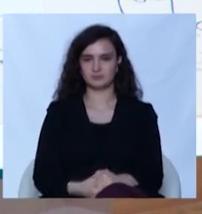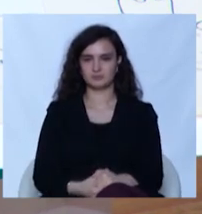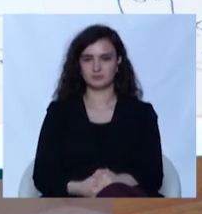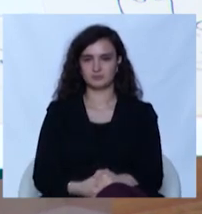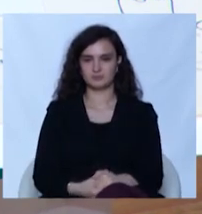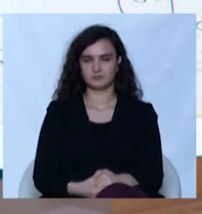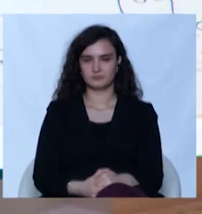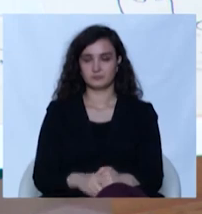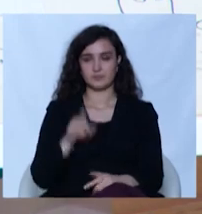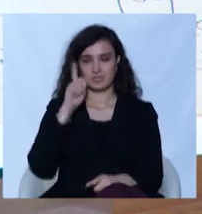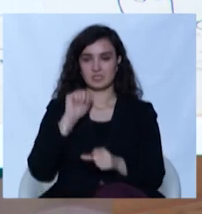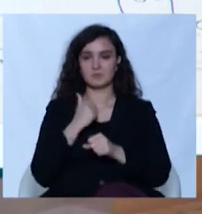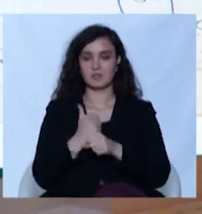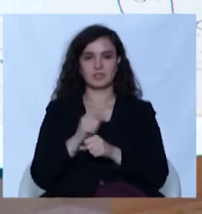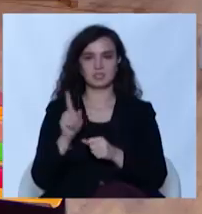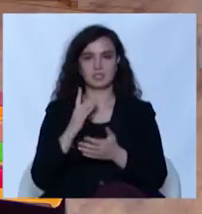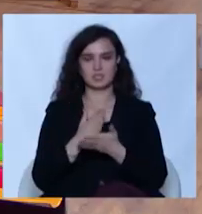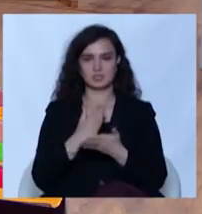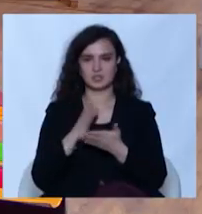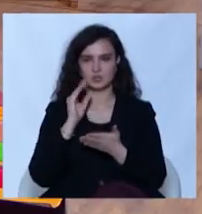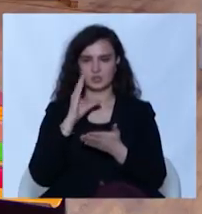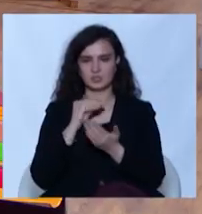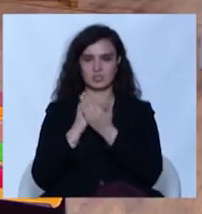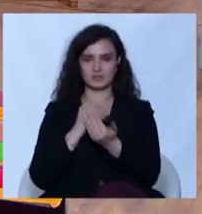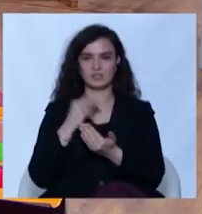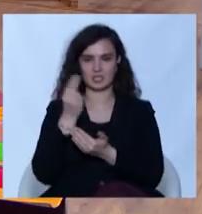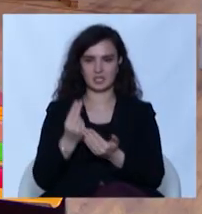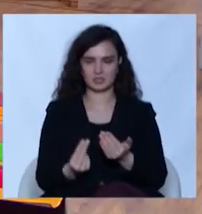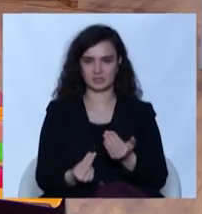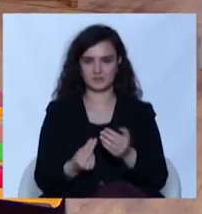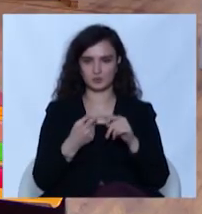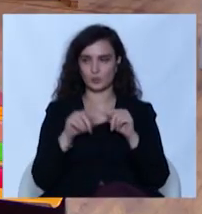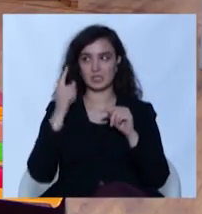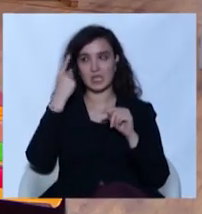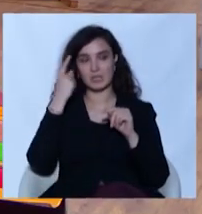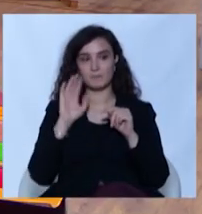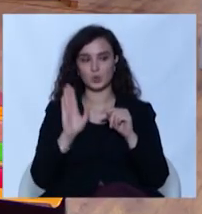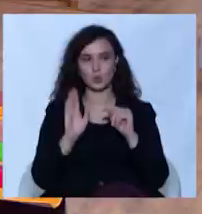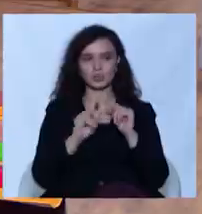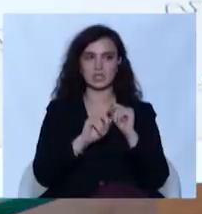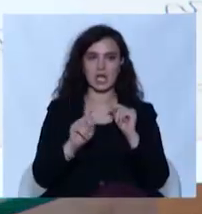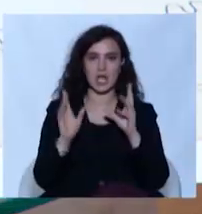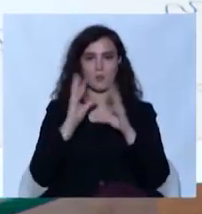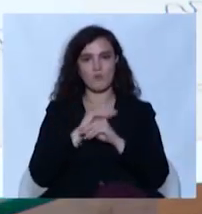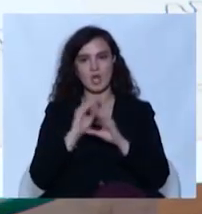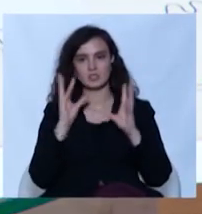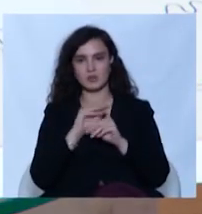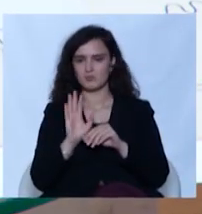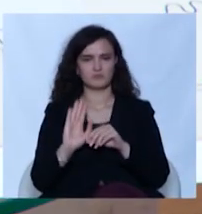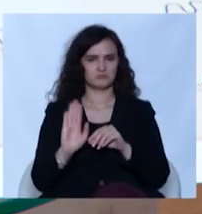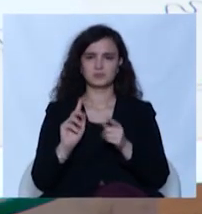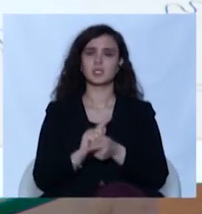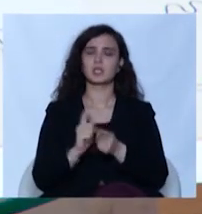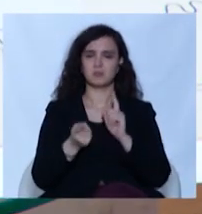იცით რა არის მთავარი, როცა თქვენ დახატავთ, რომ იმაზე კი არ ფიქროთ, აი რა გამომდის ან როგორ,